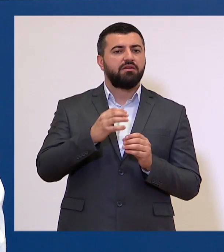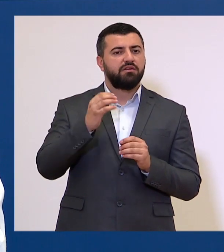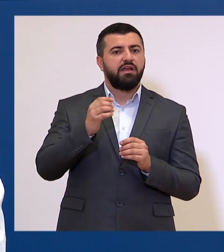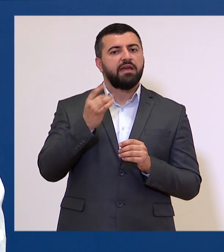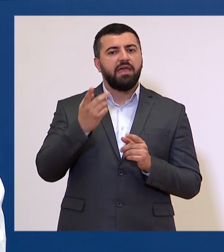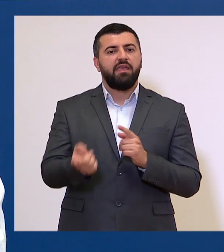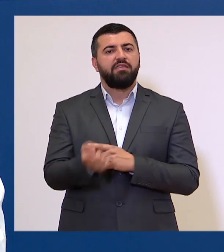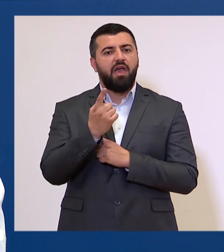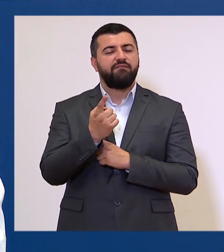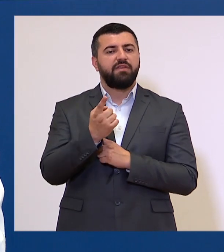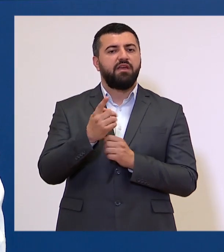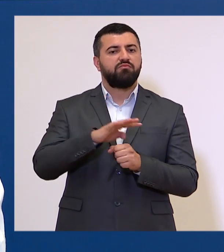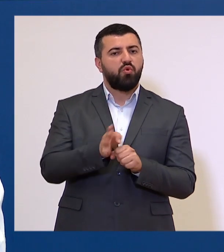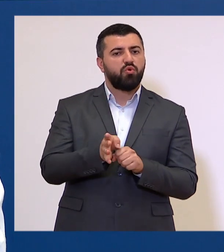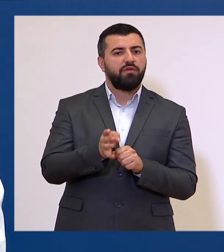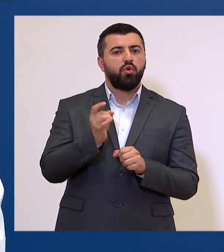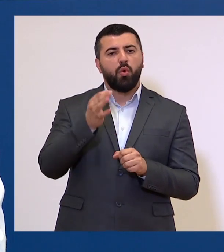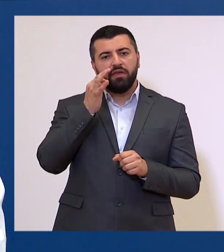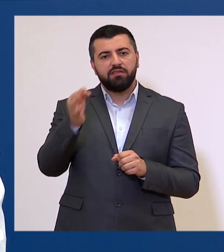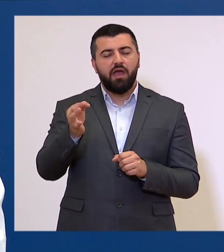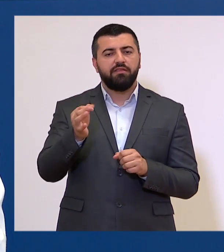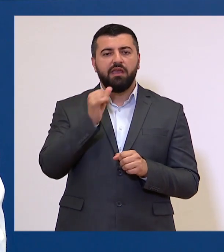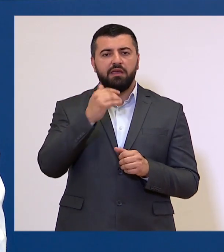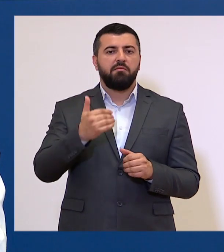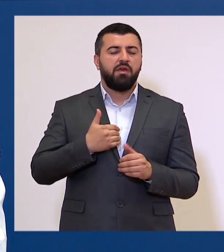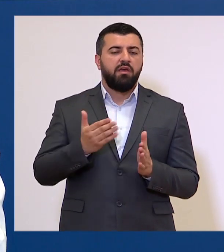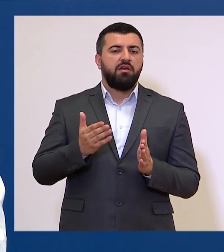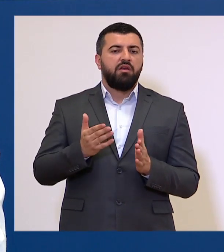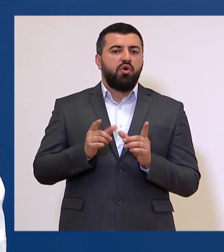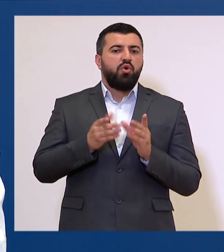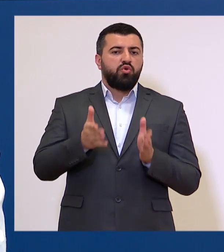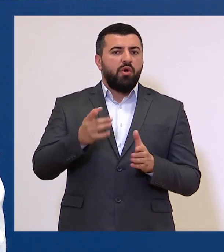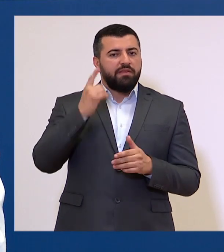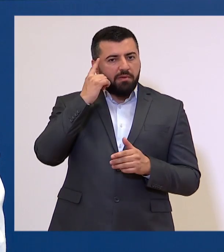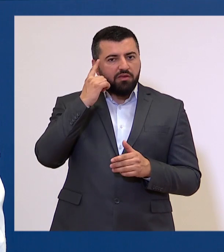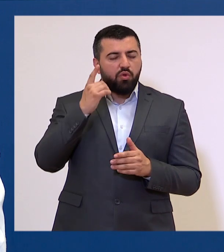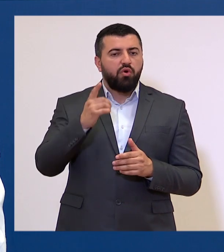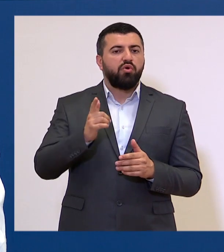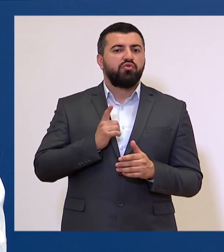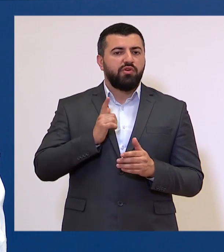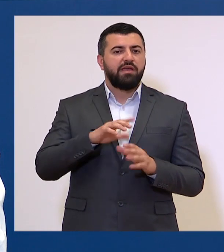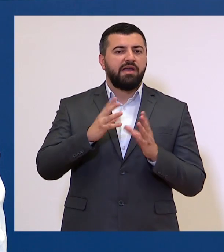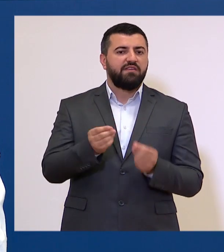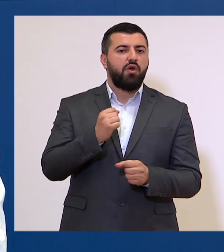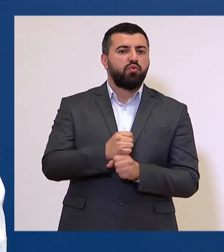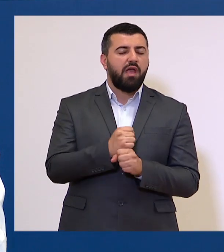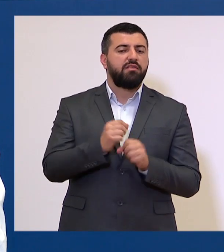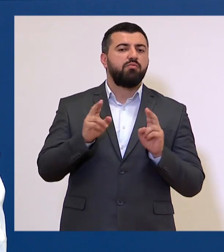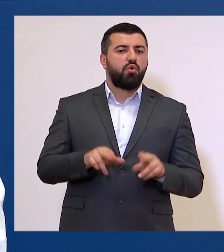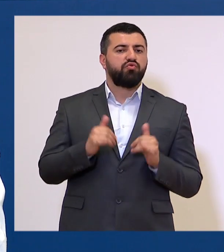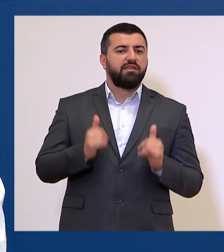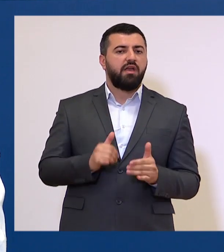kad se najčešće javljaju infekcije, odnosno kojih dana, i mi smo u tom smislu uradili sve što